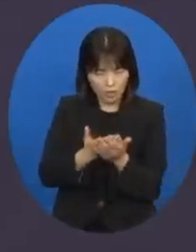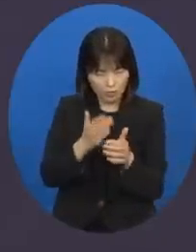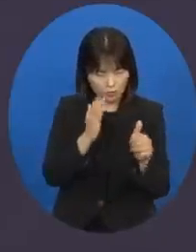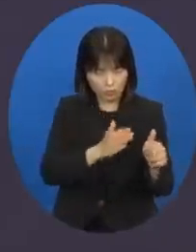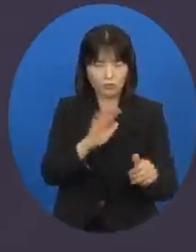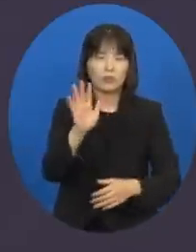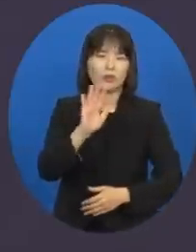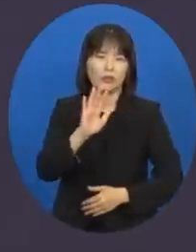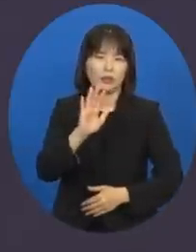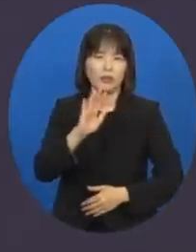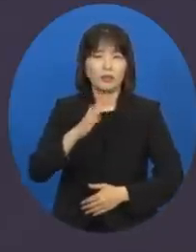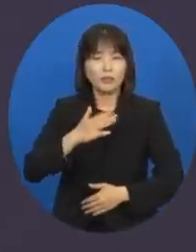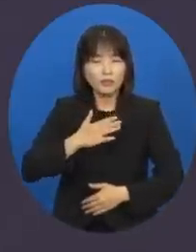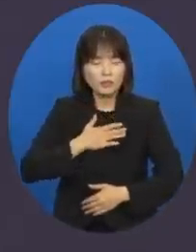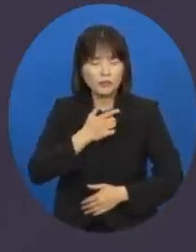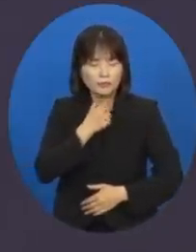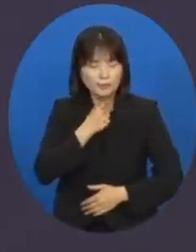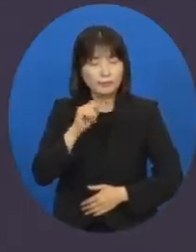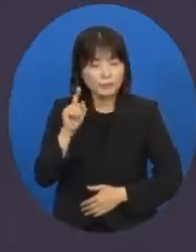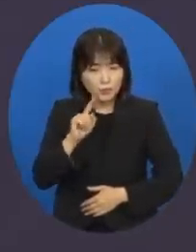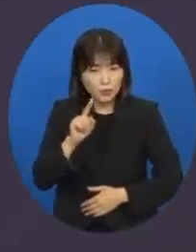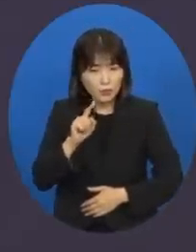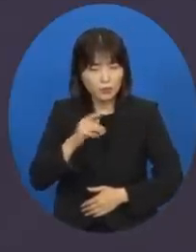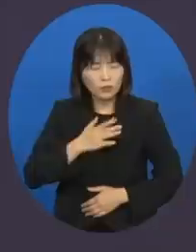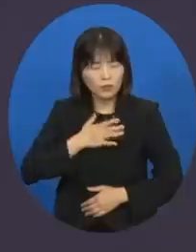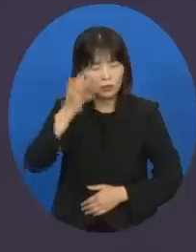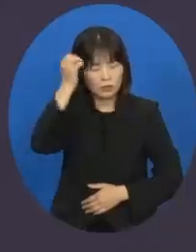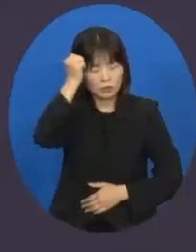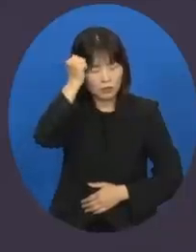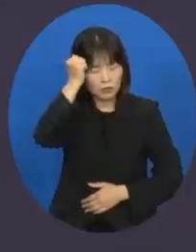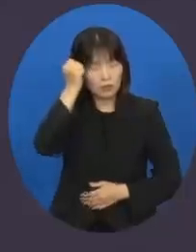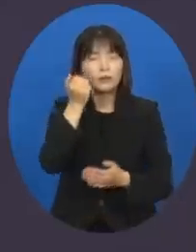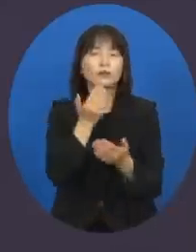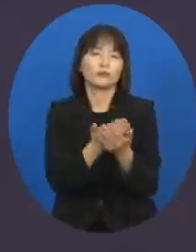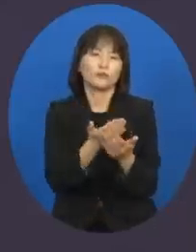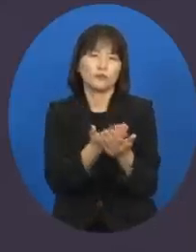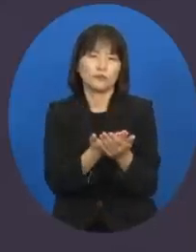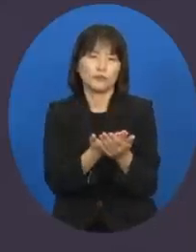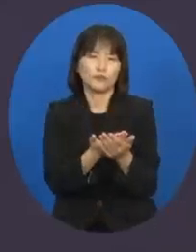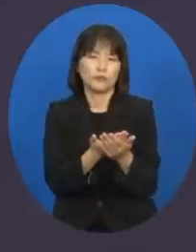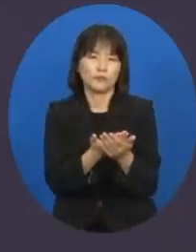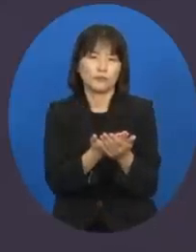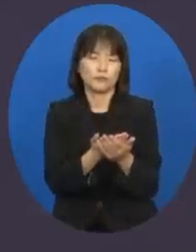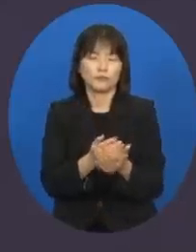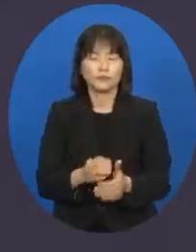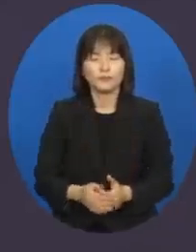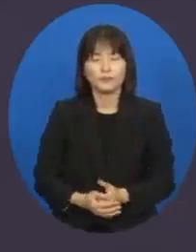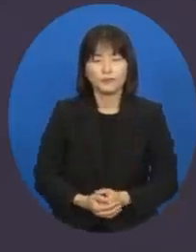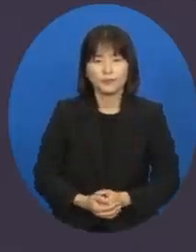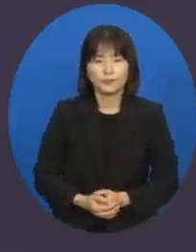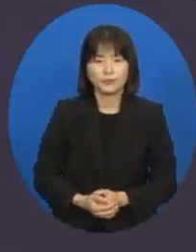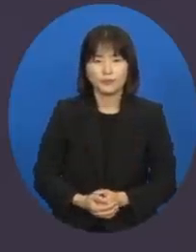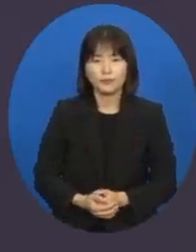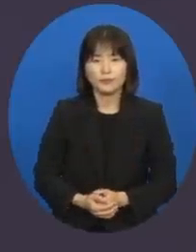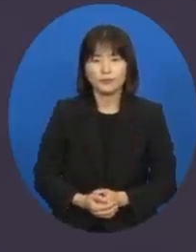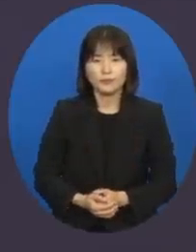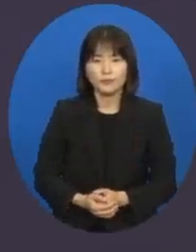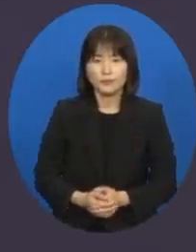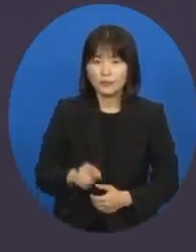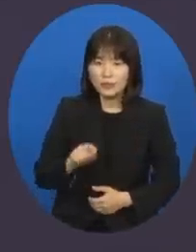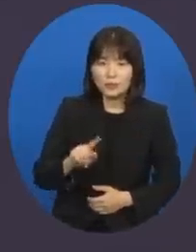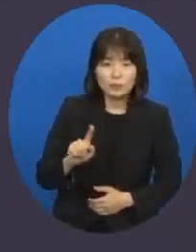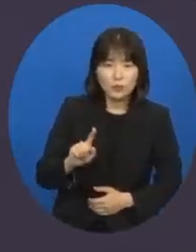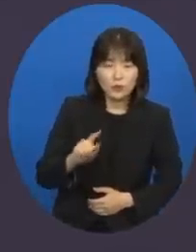저는 제가 바라는 것은 저를 기억해 주십시오. 저를 기억해 주십시오. 이것은요